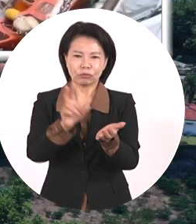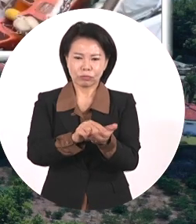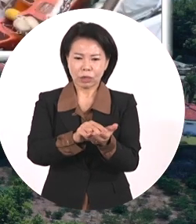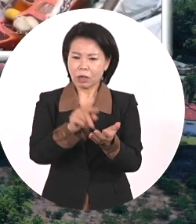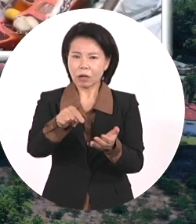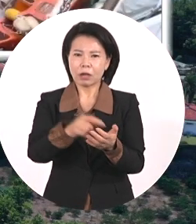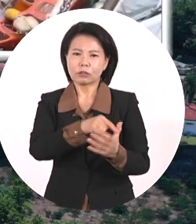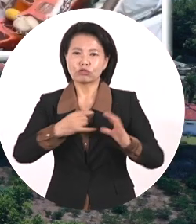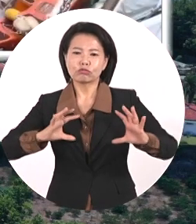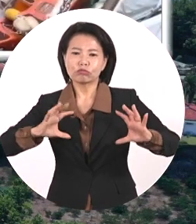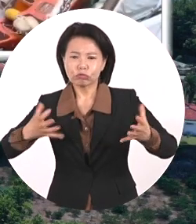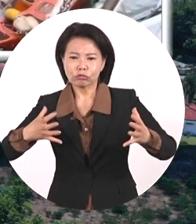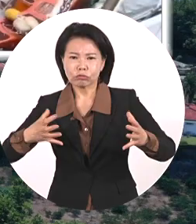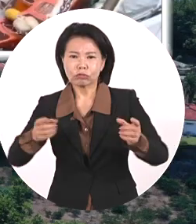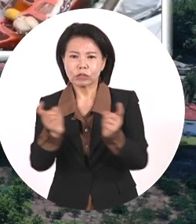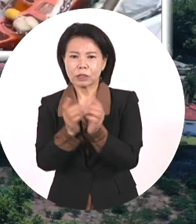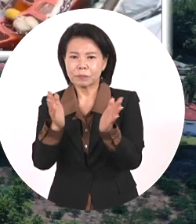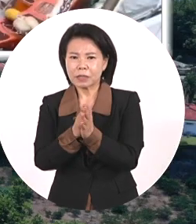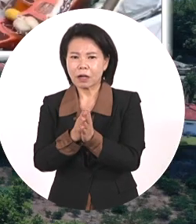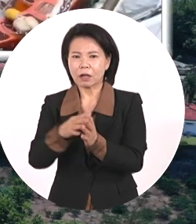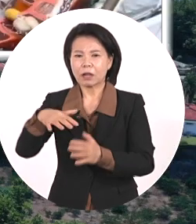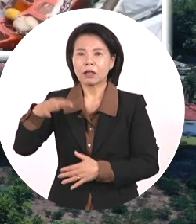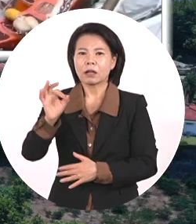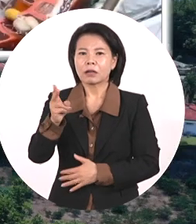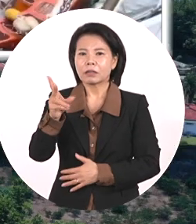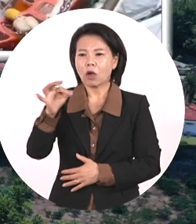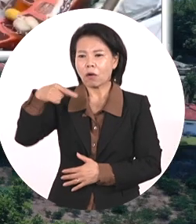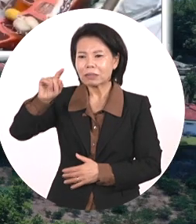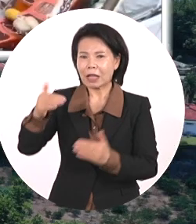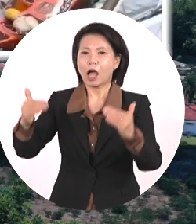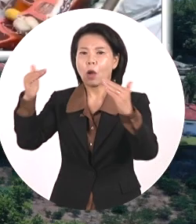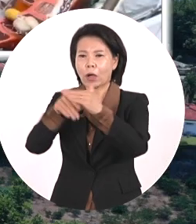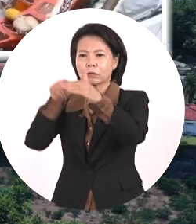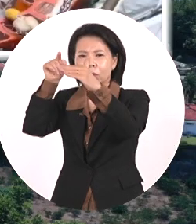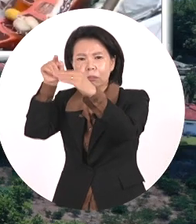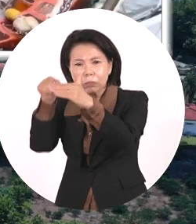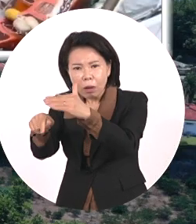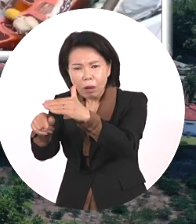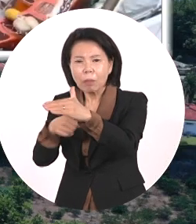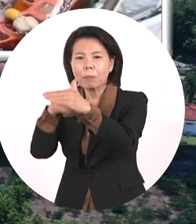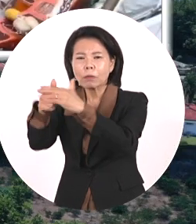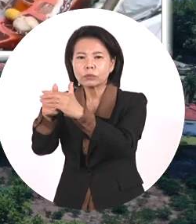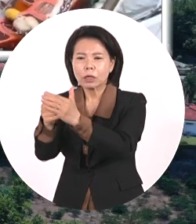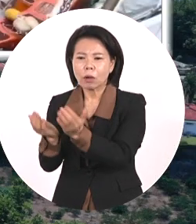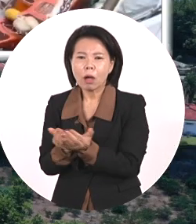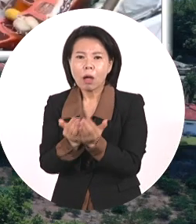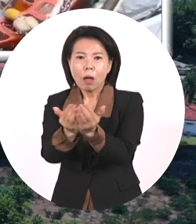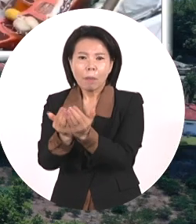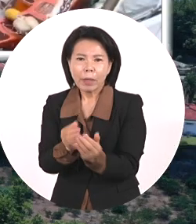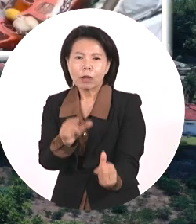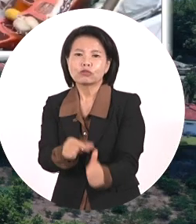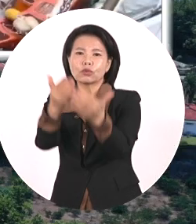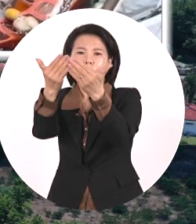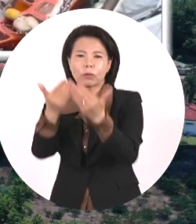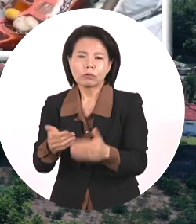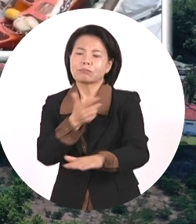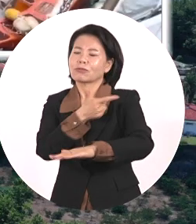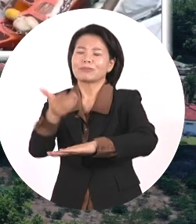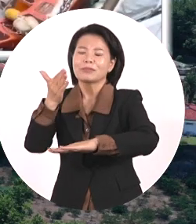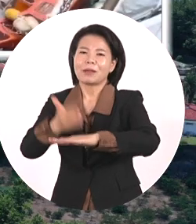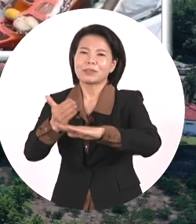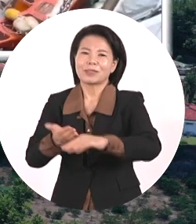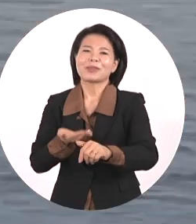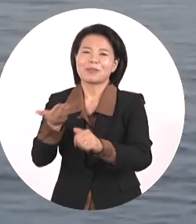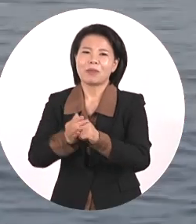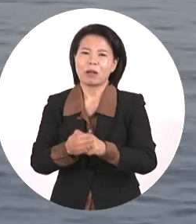제주특별자치도는 주제주 중국 총영사관을 방문해 동중국해 어선 구조에 나선 중국 해경과 정부의 감사 인사를